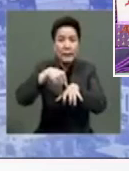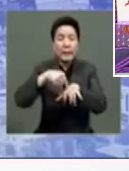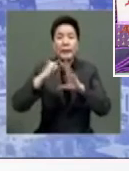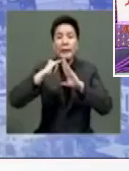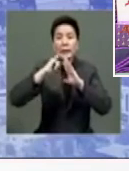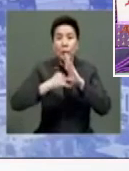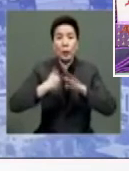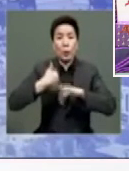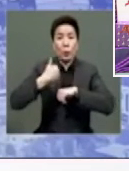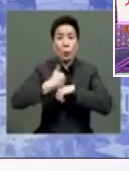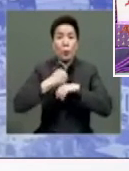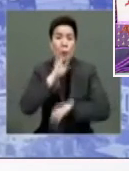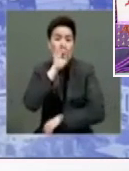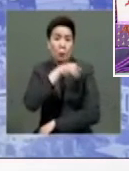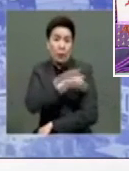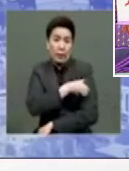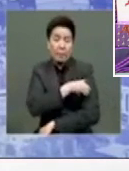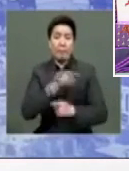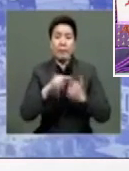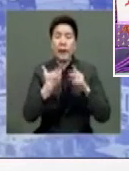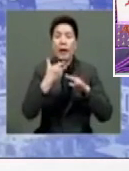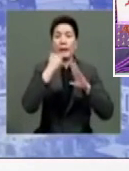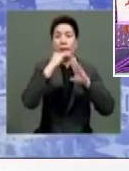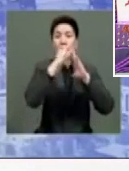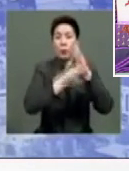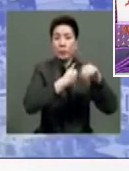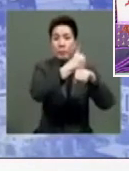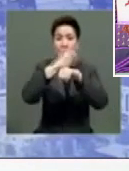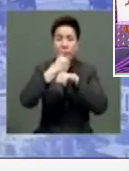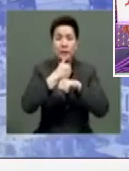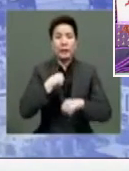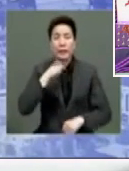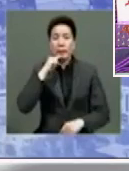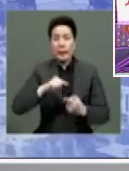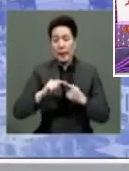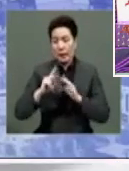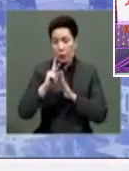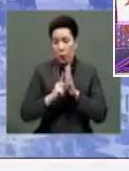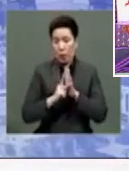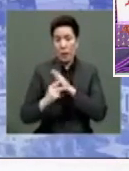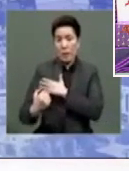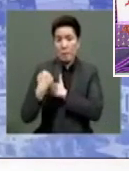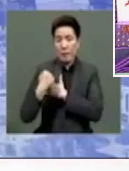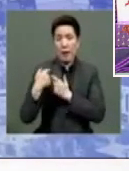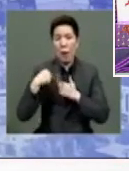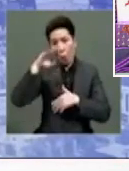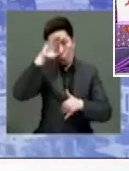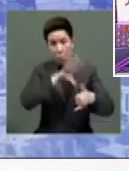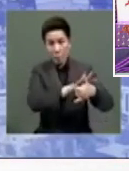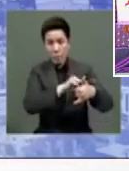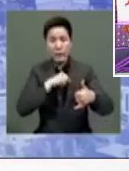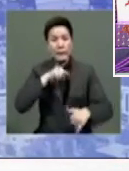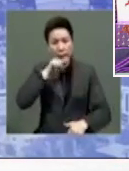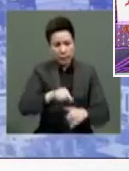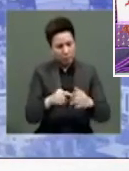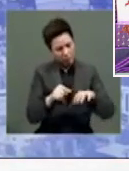ควรนะคะเป็นข้อที่อาจจะเป็นไปตามนี้อาจจะเปลี่ยนแปลงก็ได้ขึ้นอยู่กับอำนาจของนายกในฐานะของผู้อำนวยการสบคนะคะ